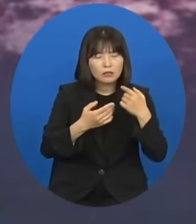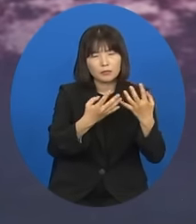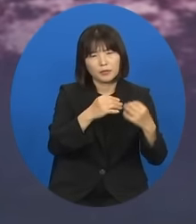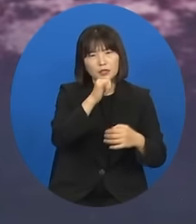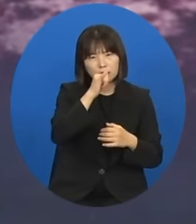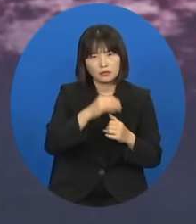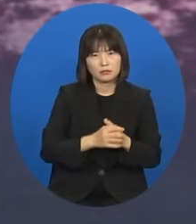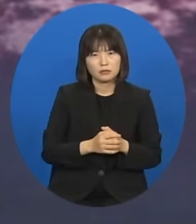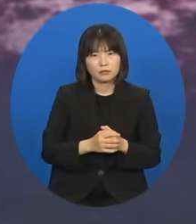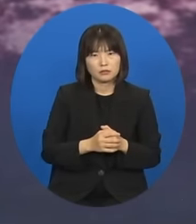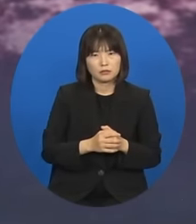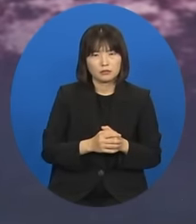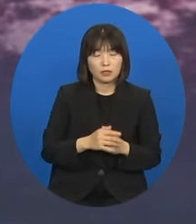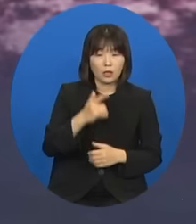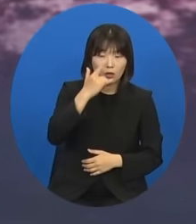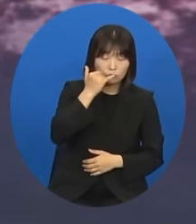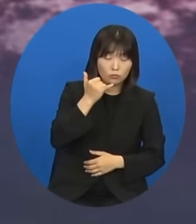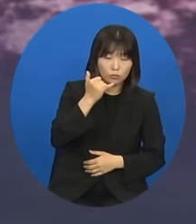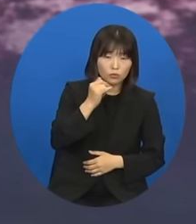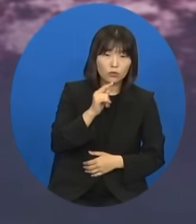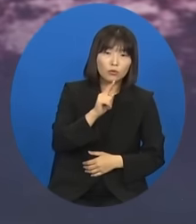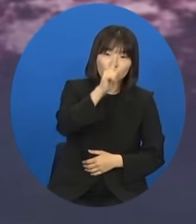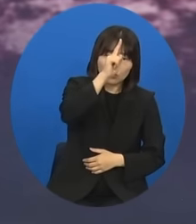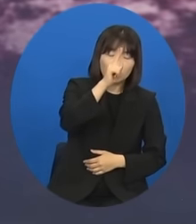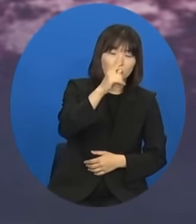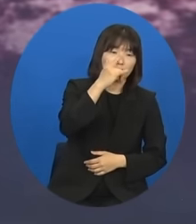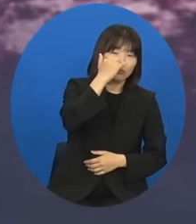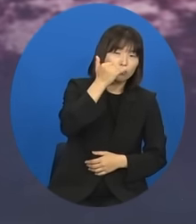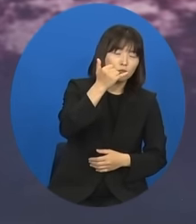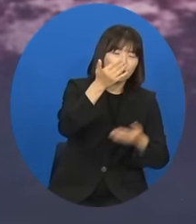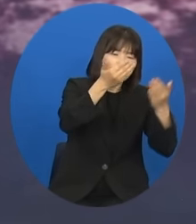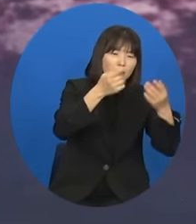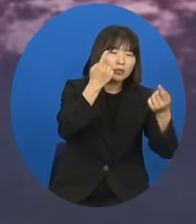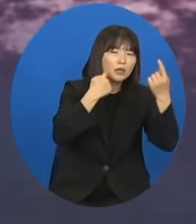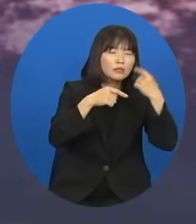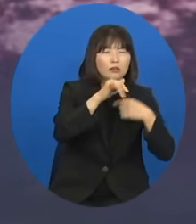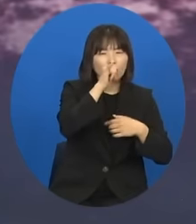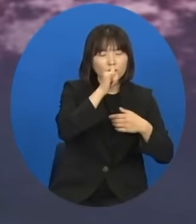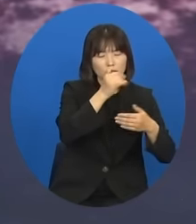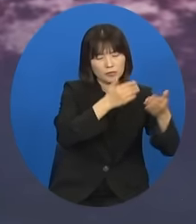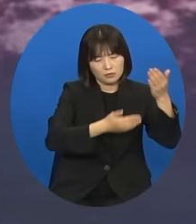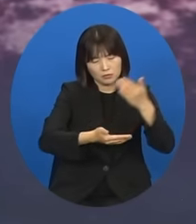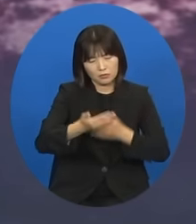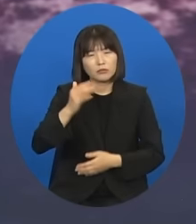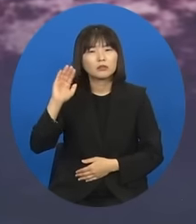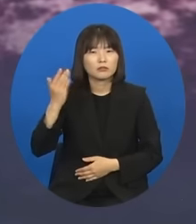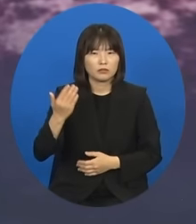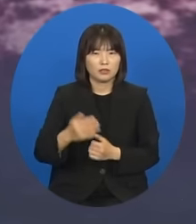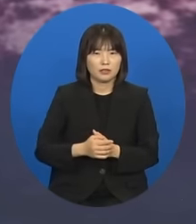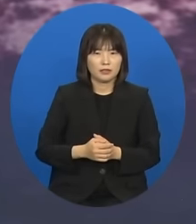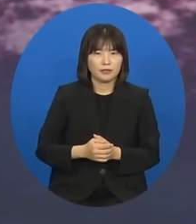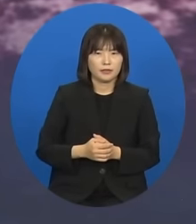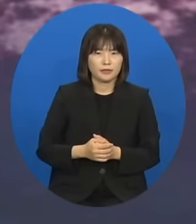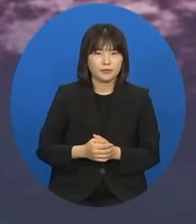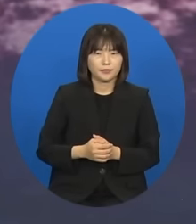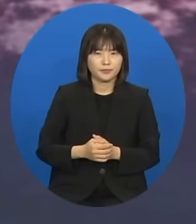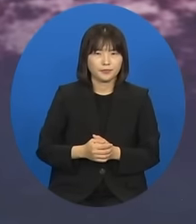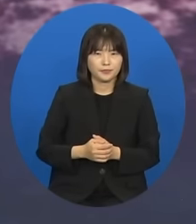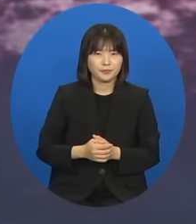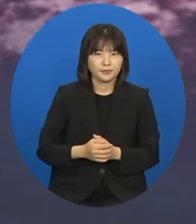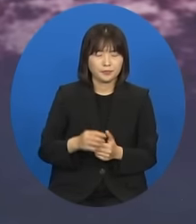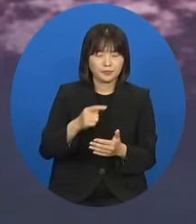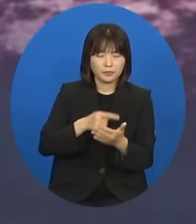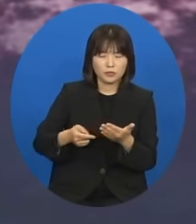있잖아요 거기서 받은 거예요 그것을 그대로 물려주는 거예요 가해자만 있는게 아니에요이 가해자가